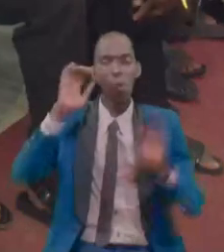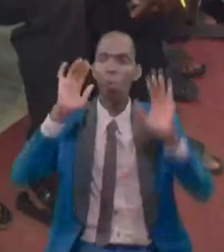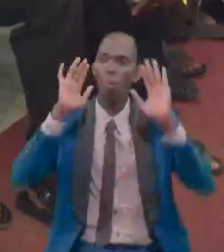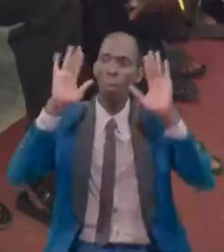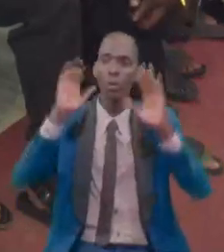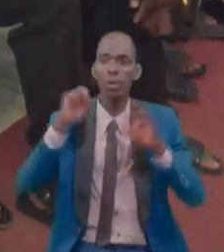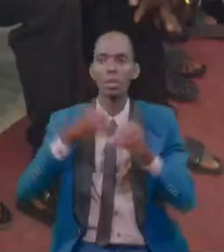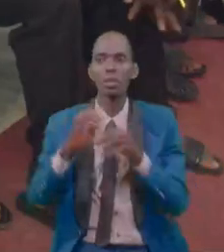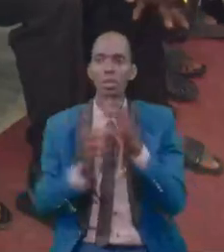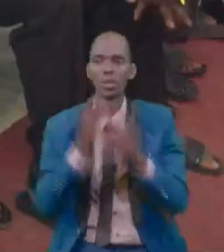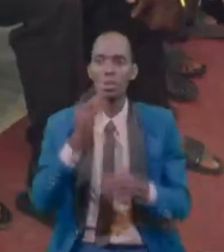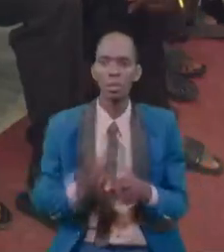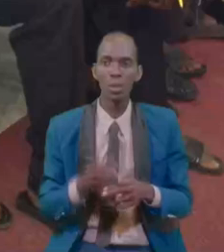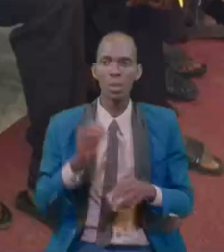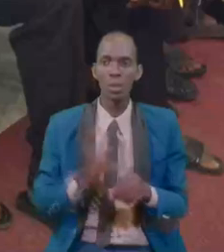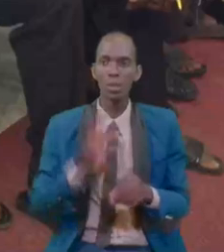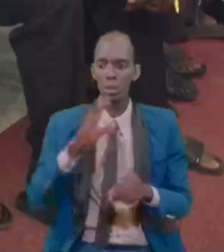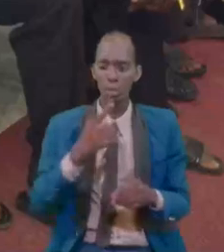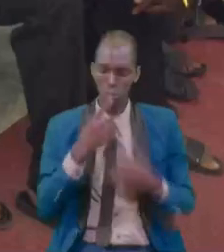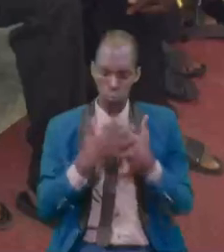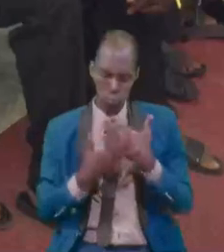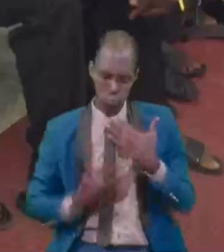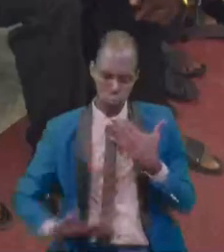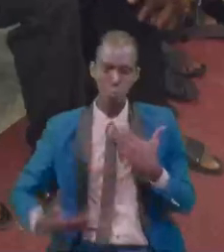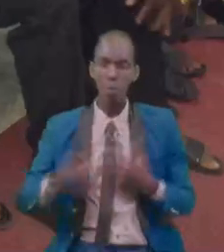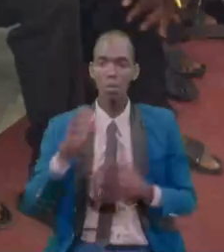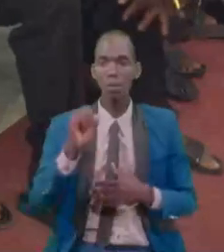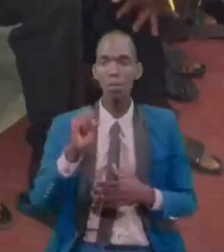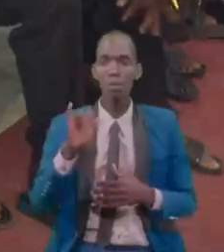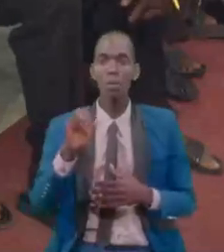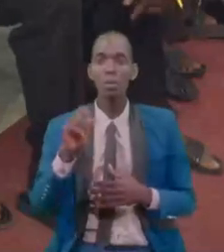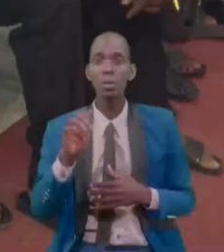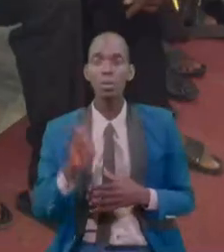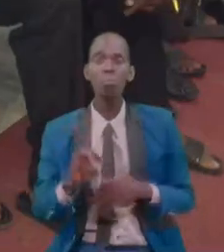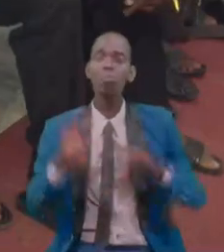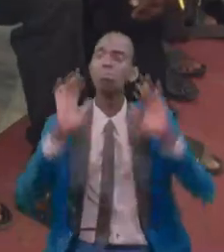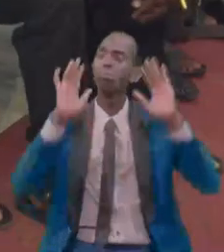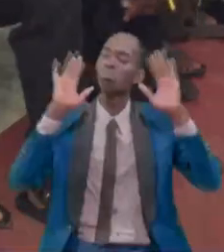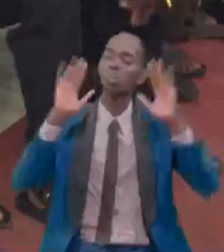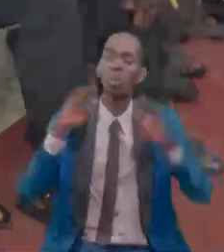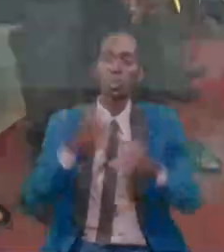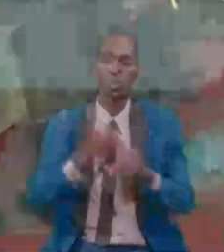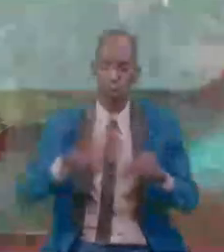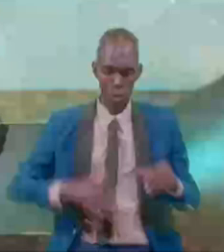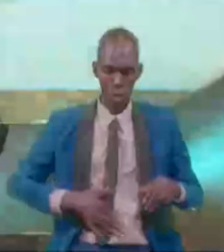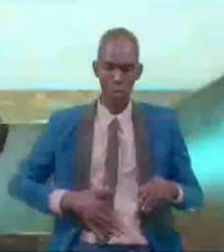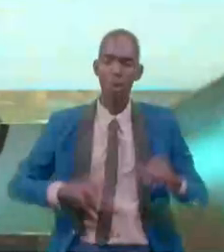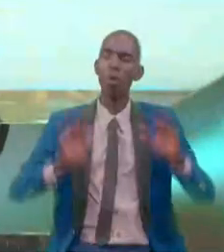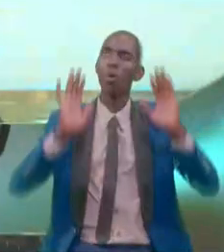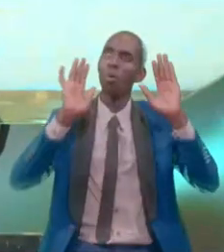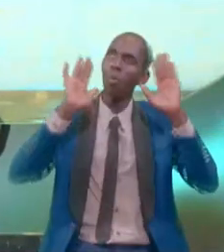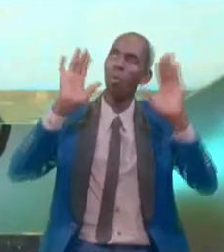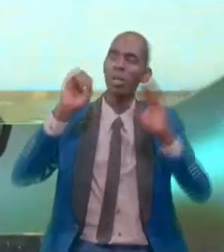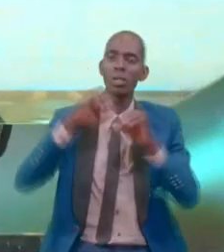des merveilles, dans votre système sanguin des merveilles, dans votre ventre des